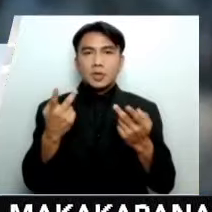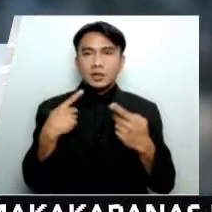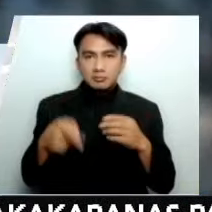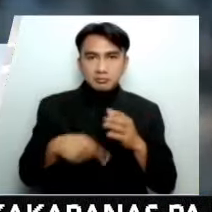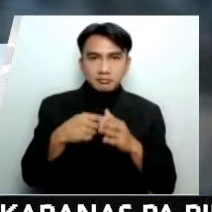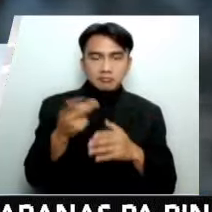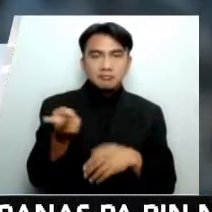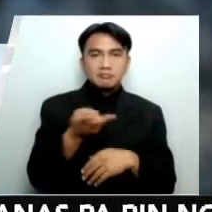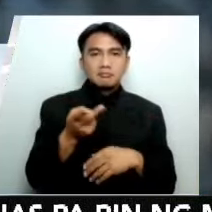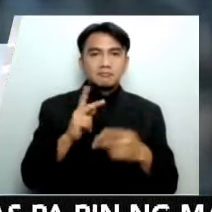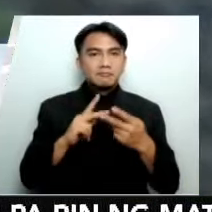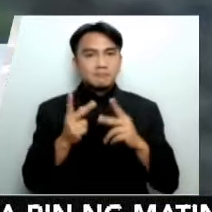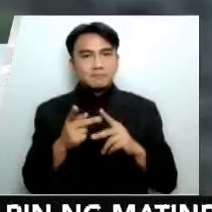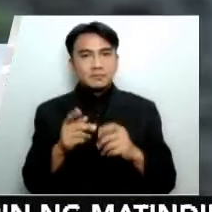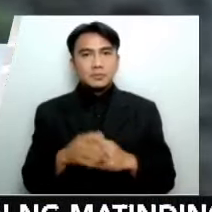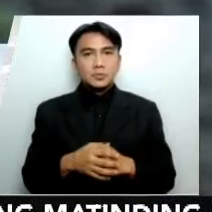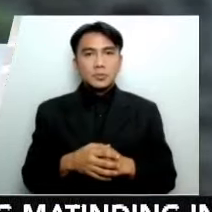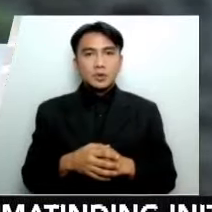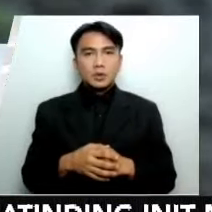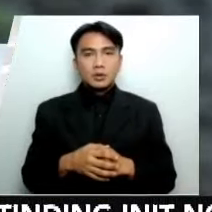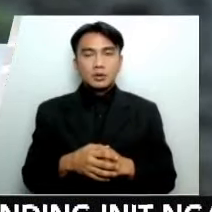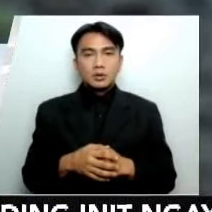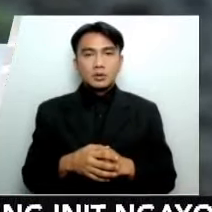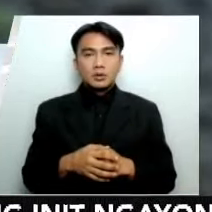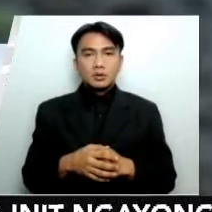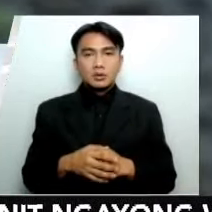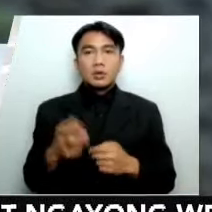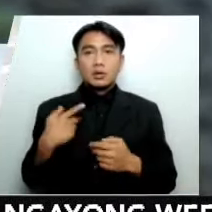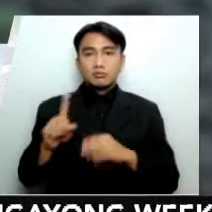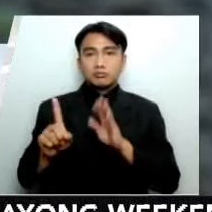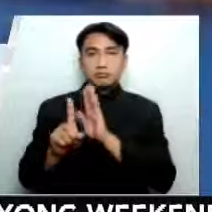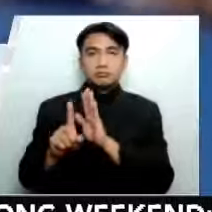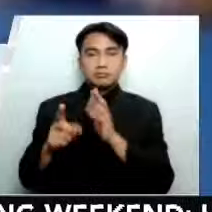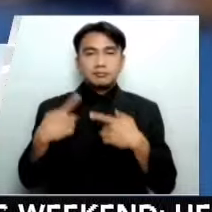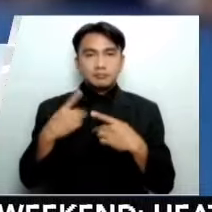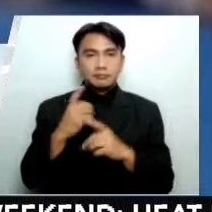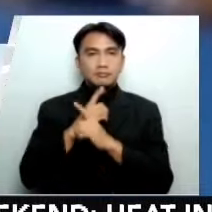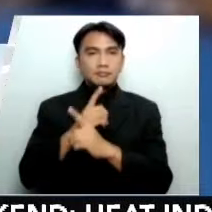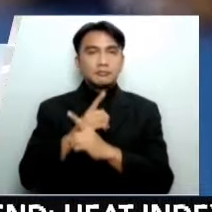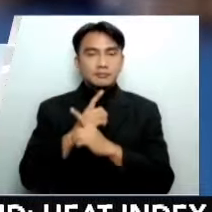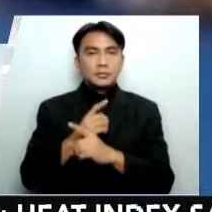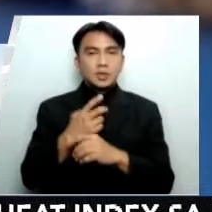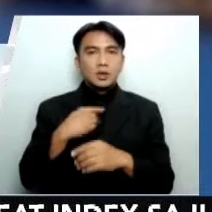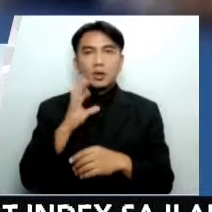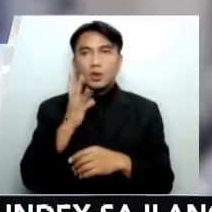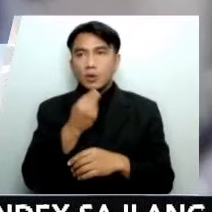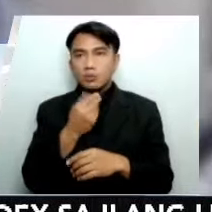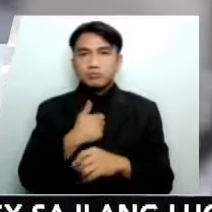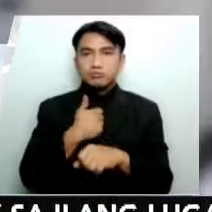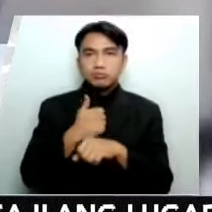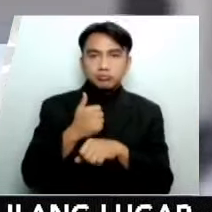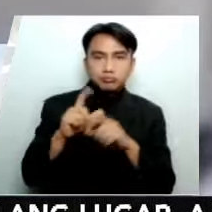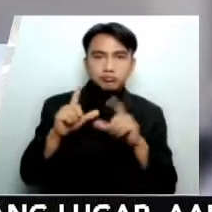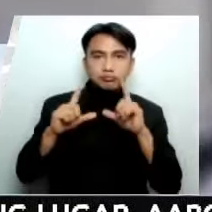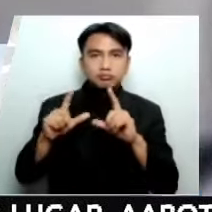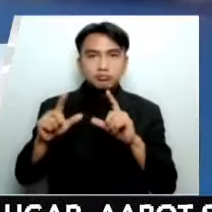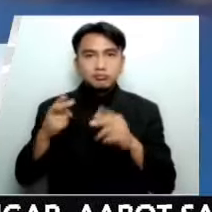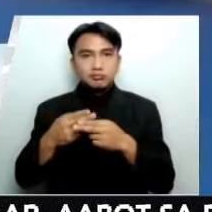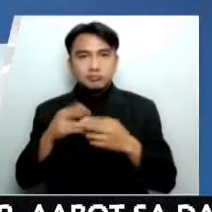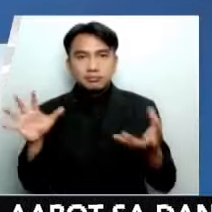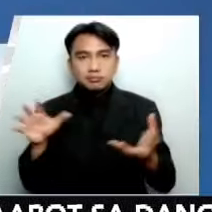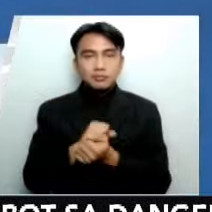na rin ang ina ng Black Belter. Magsasampa raw sila ng kaso laban sa mga nag-akusa, nanira at naglabas ng